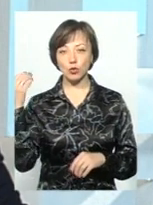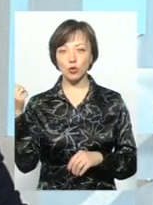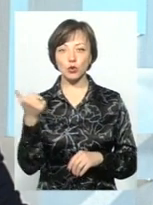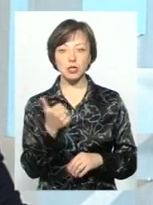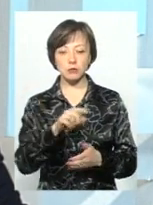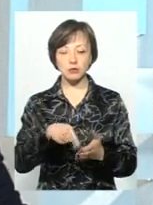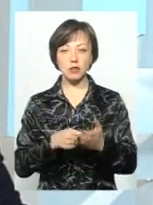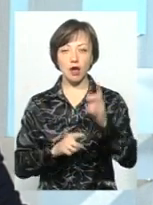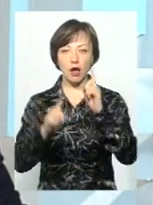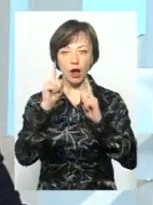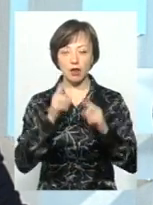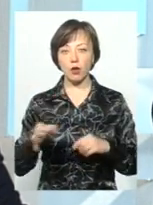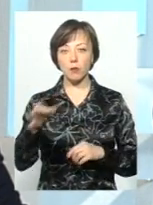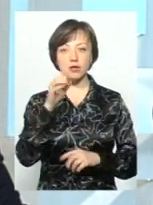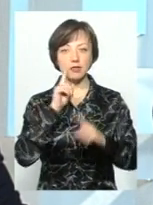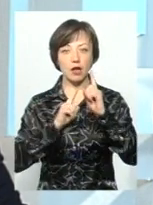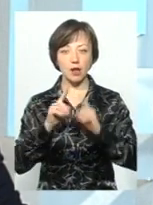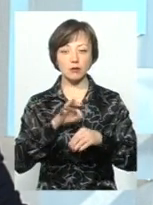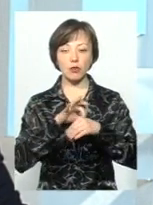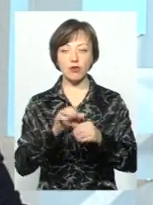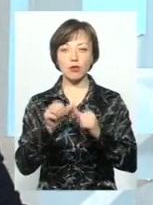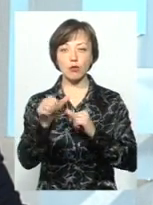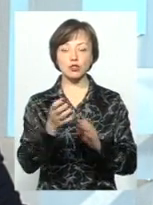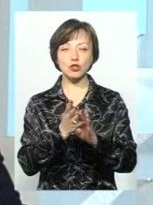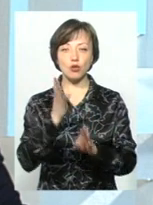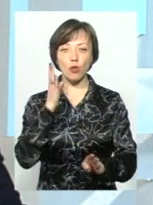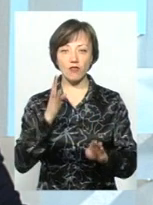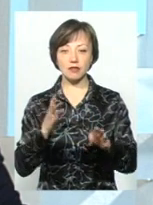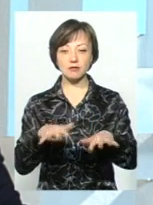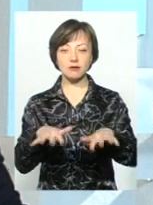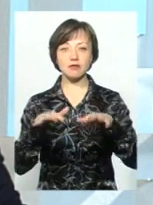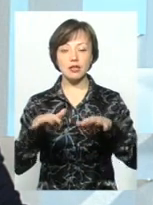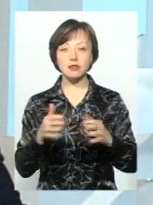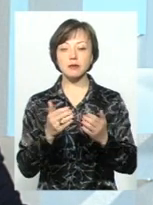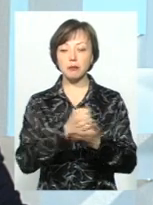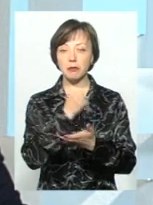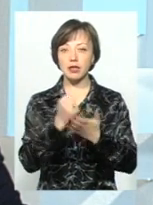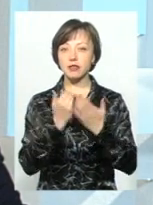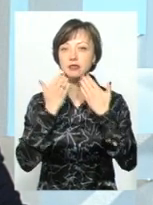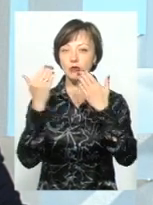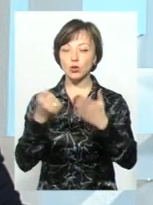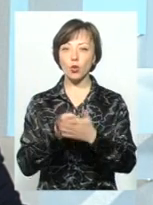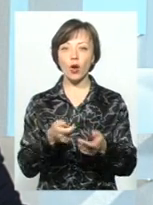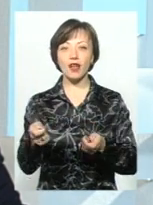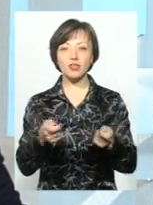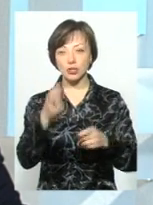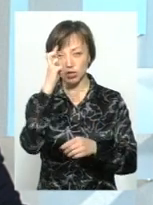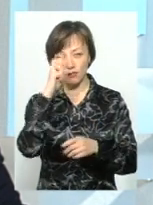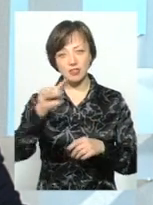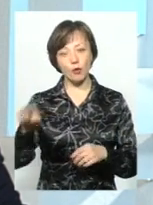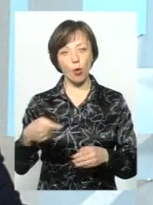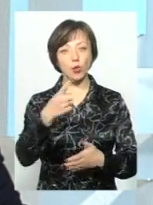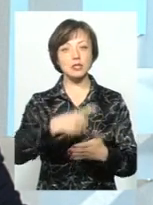Хмельницька міська рада, Хмельницька обласна рада провели позачергові сесії, на яких прийняли звернення до керівників держави з вимогою якраз скасувати